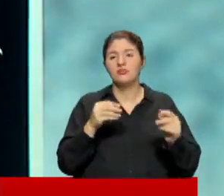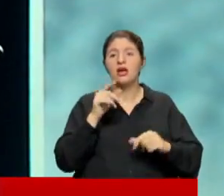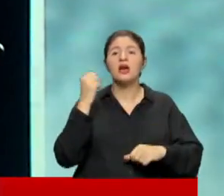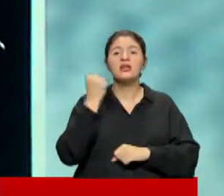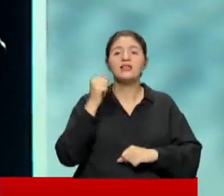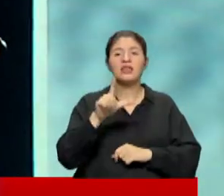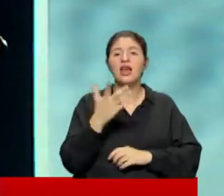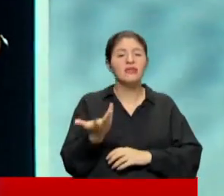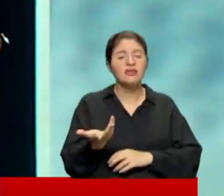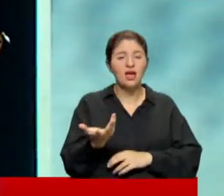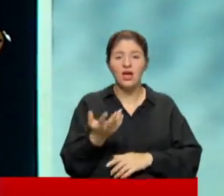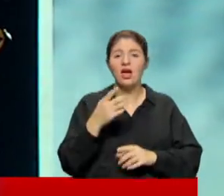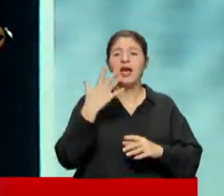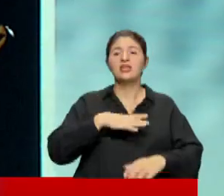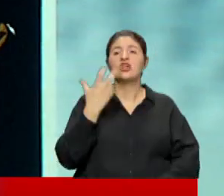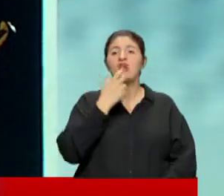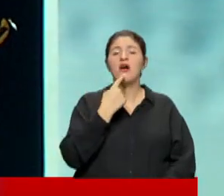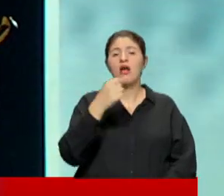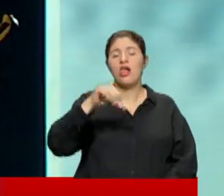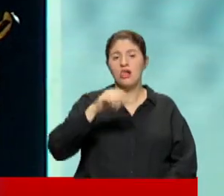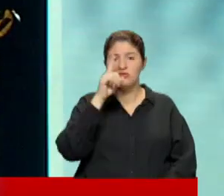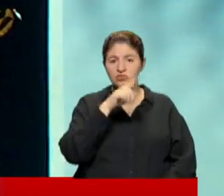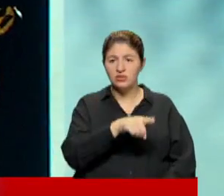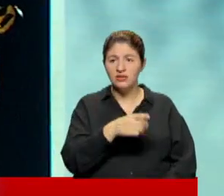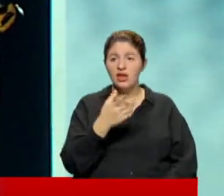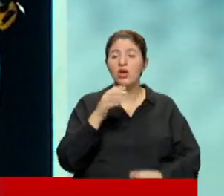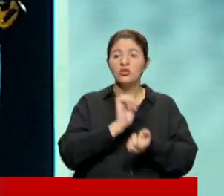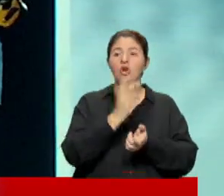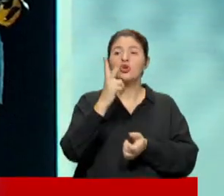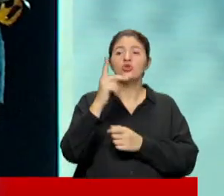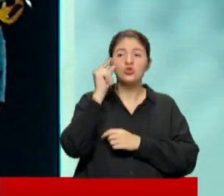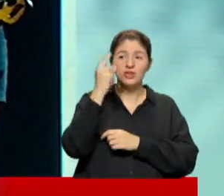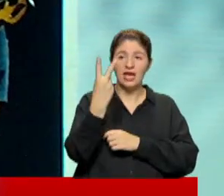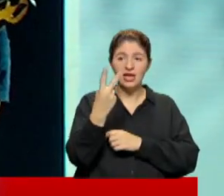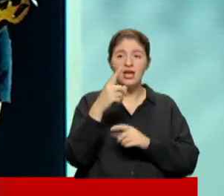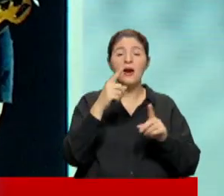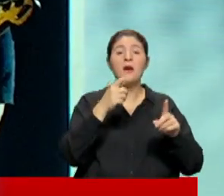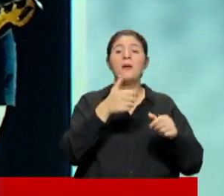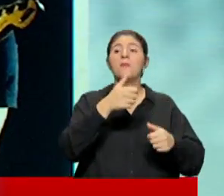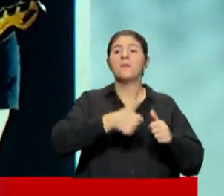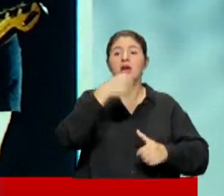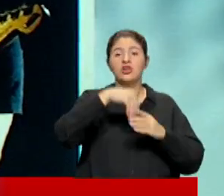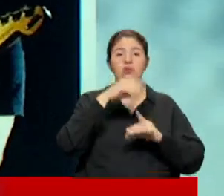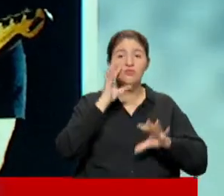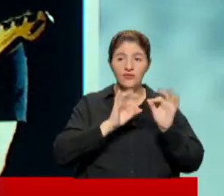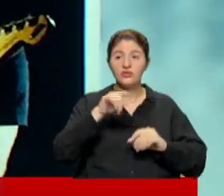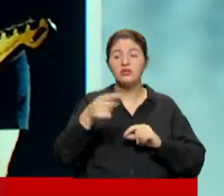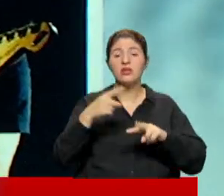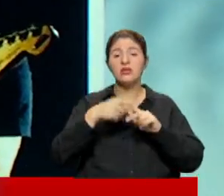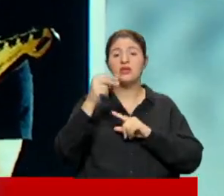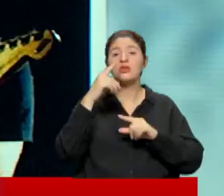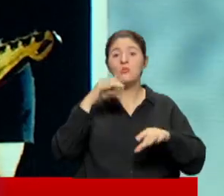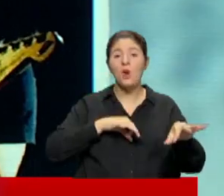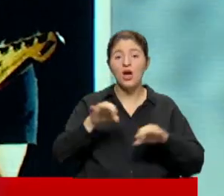gerekçesi istek şarkısını söyleyememesi tutuklanan üç zamdan ikisi bakanlıkta müfettiş biri tah de mühendis toplumun farklı